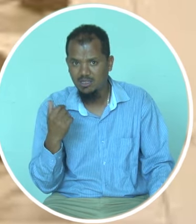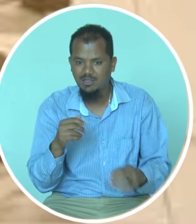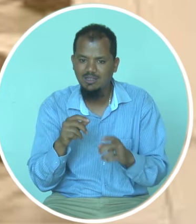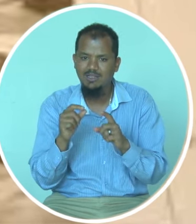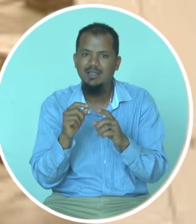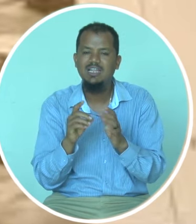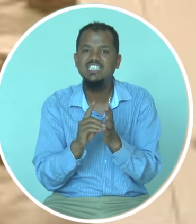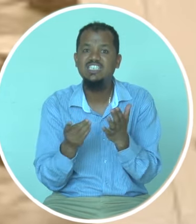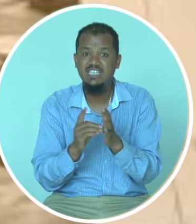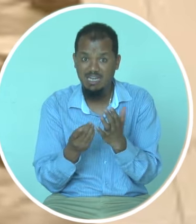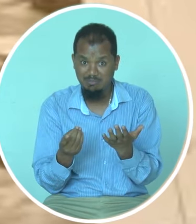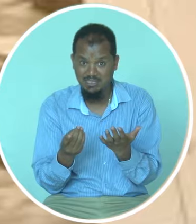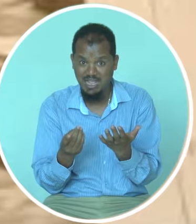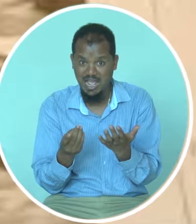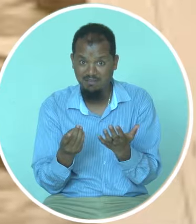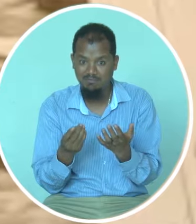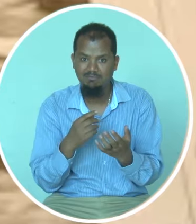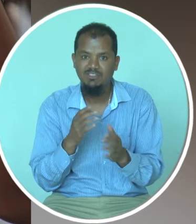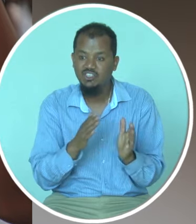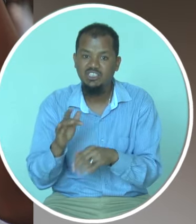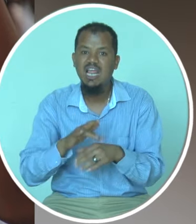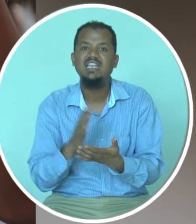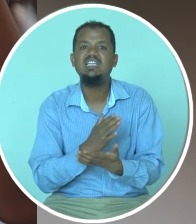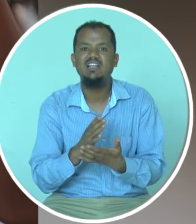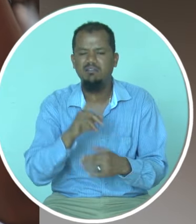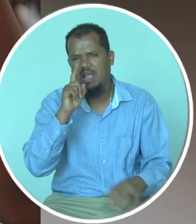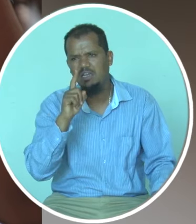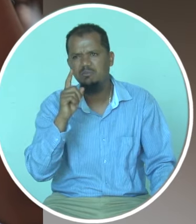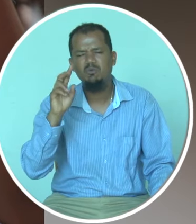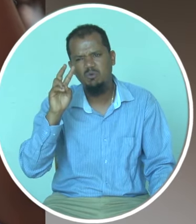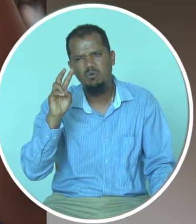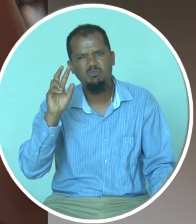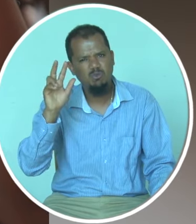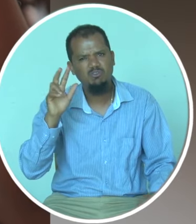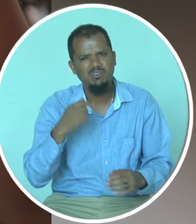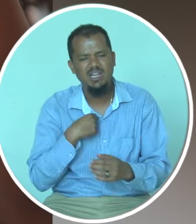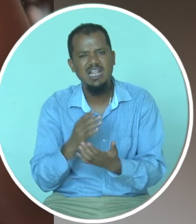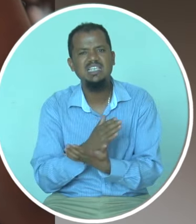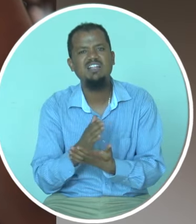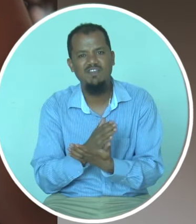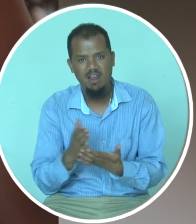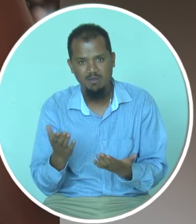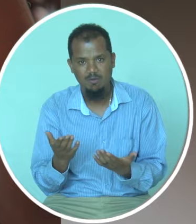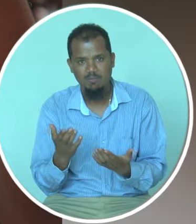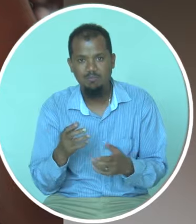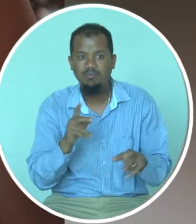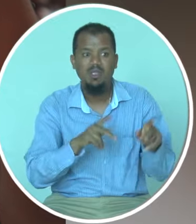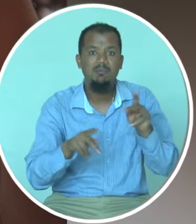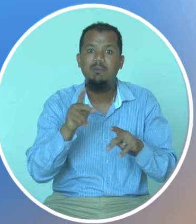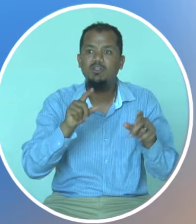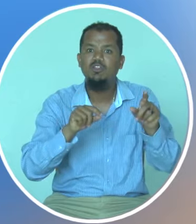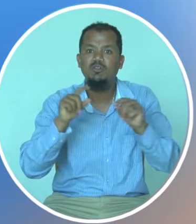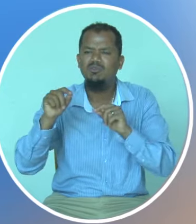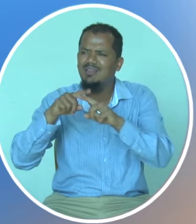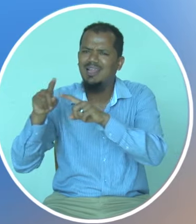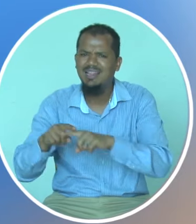የመዝገበ ቃላት ዝግጅት ላይ ተሳትፌያለሁኝ እዛ ካንድም ሁለት ሶስት ተሳትፌያለሁኝና ማህበረሰቡ